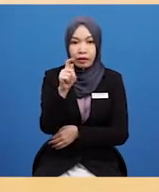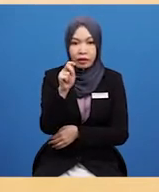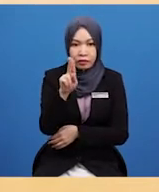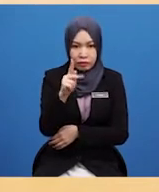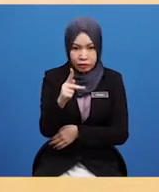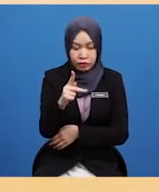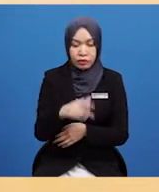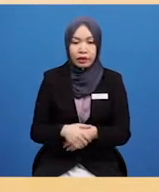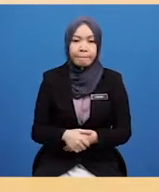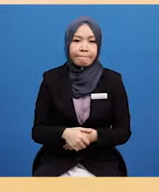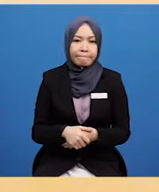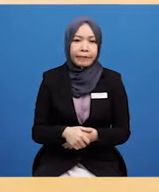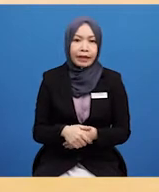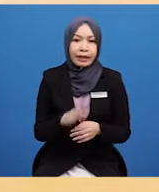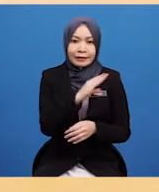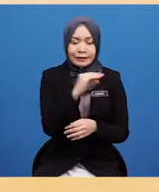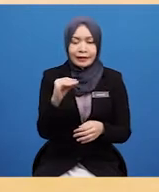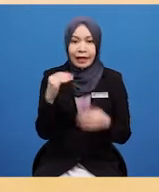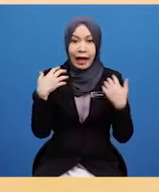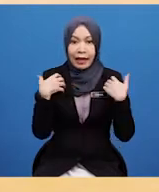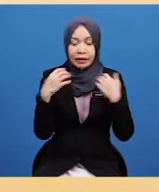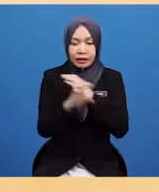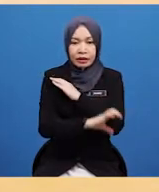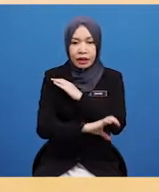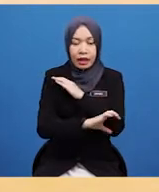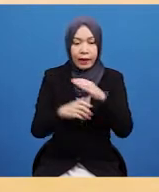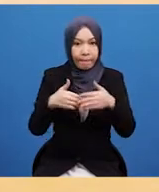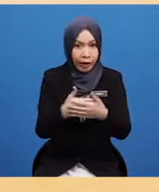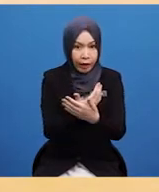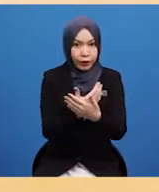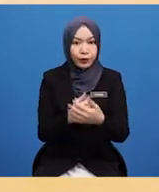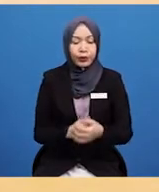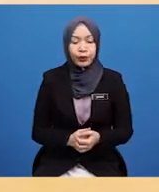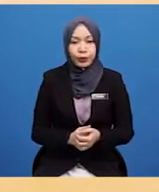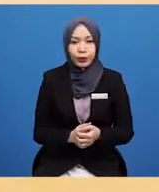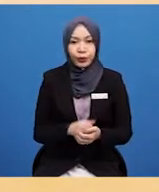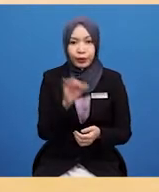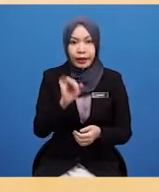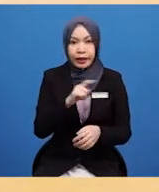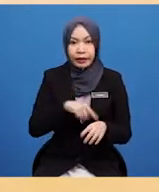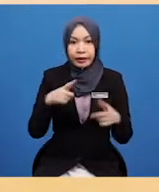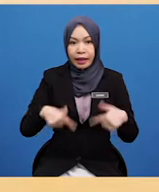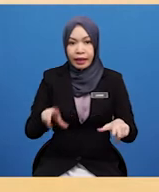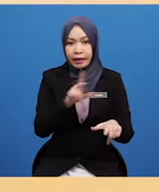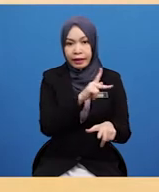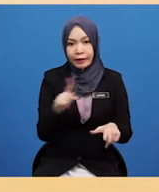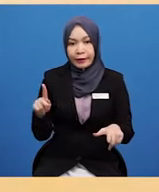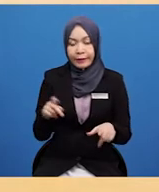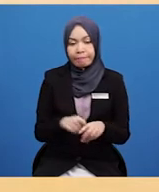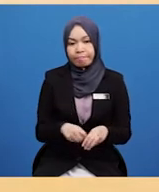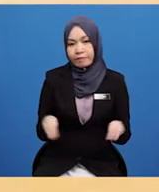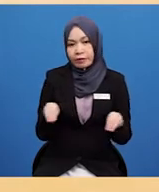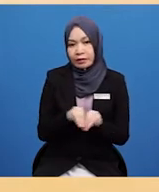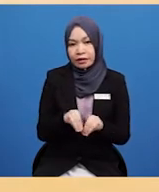Keruntuhan Empayar Austria-Hungary telah melahirkan negara-negara baharu seperti